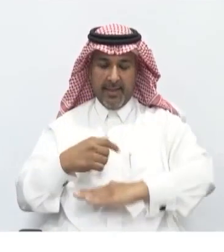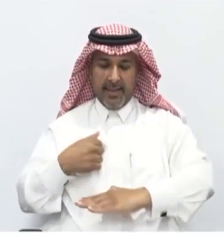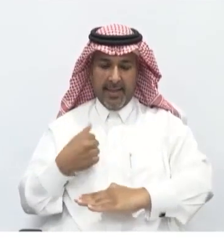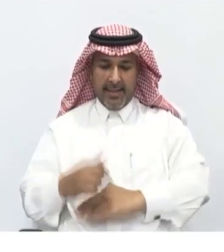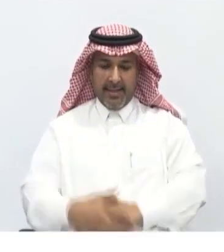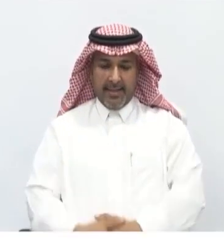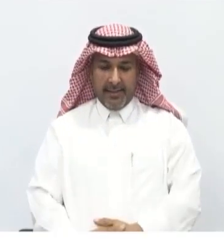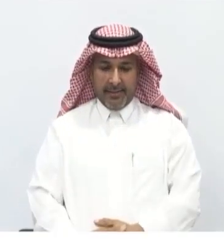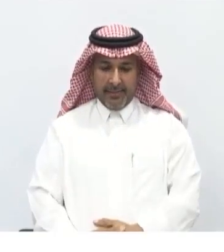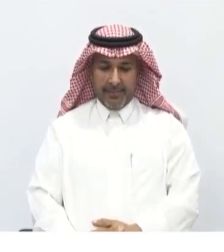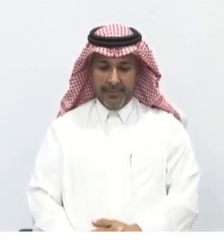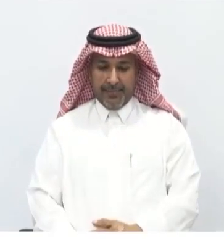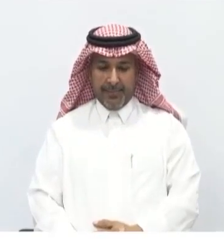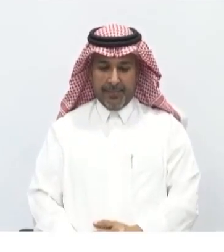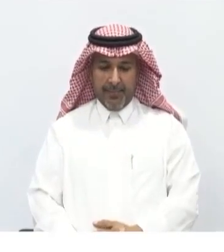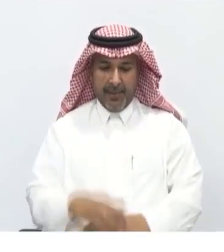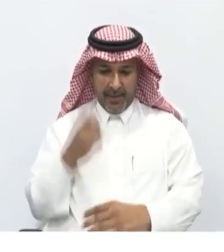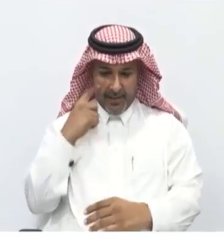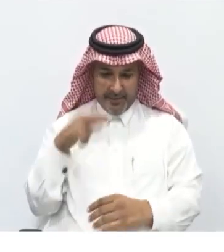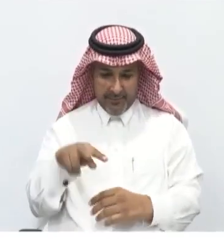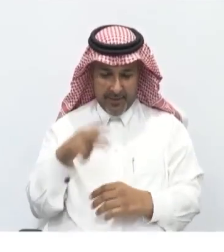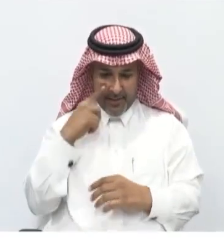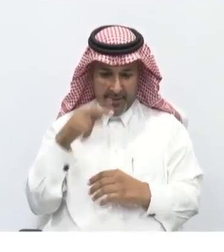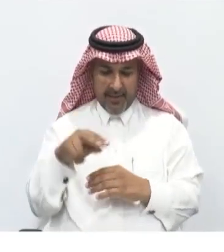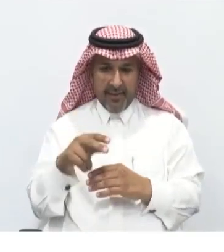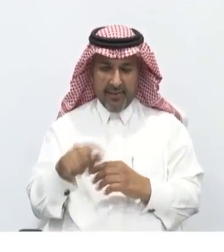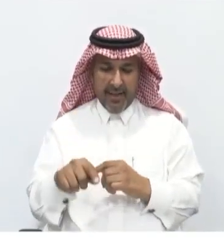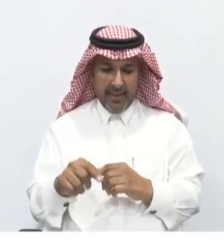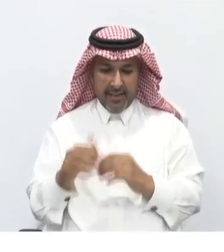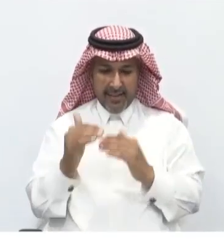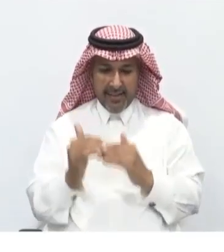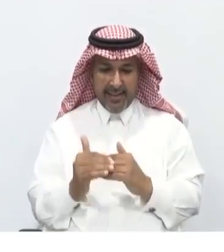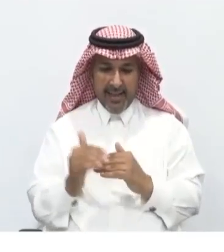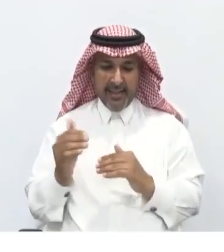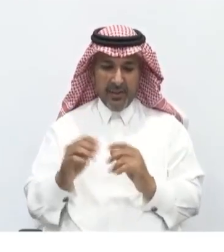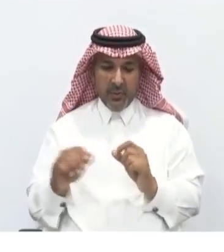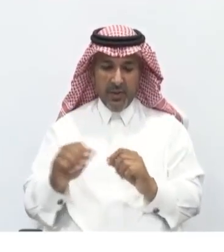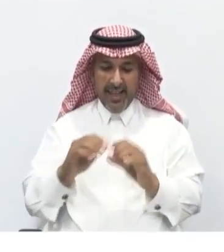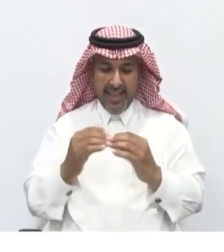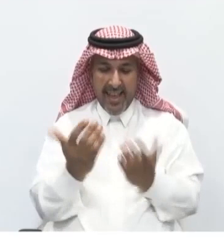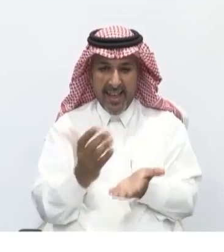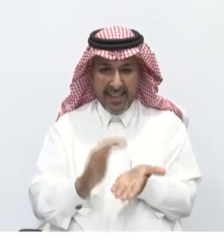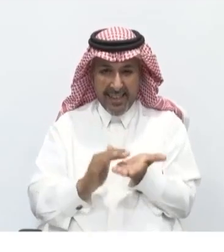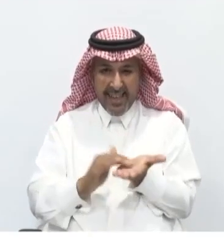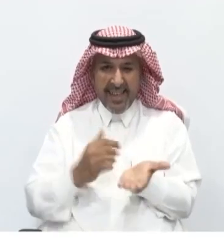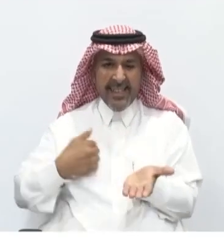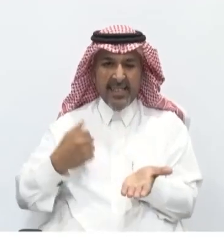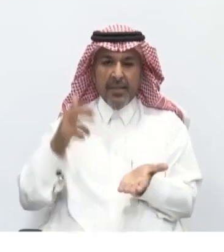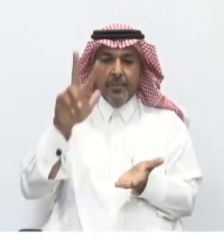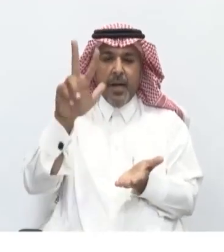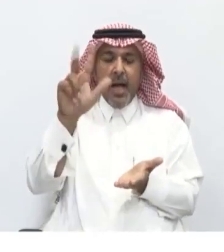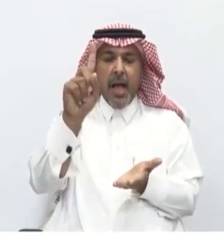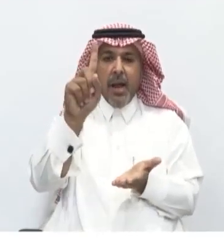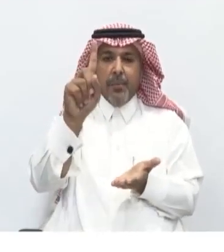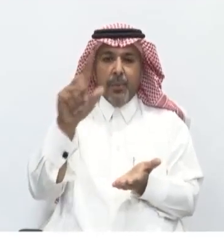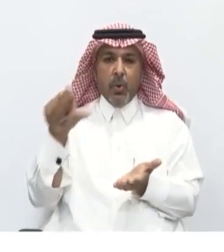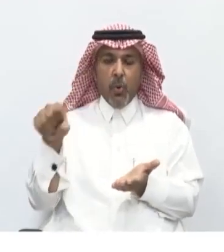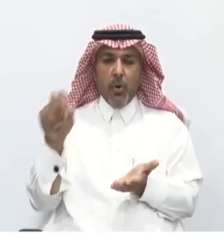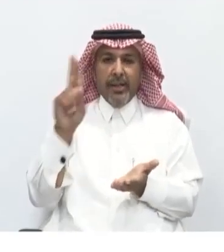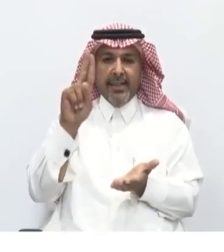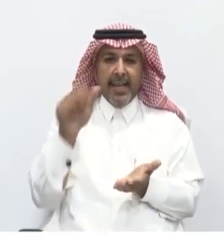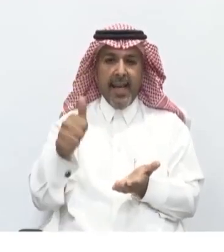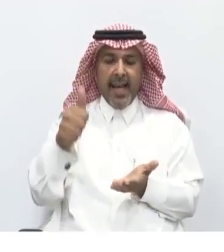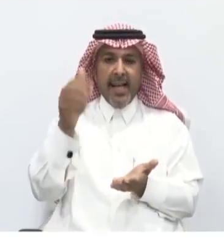الماده الصلبه الموجوده في الاسفل مع سائل البروم بشده لتكوين المركب الايوني